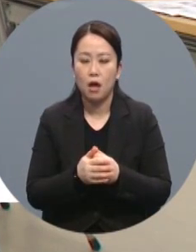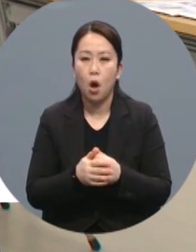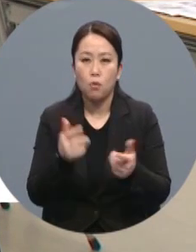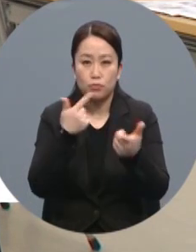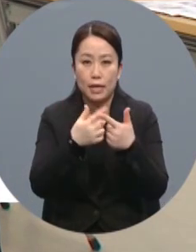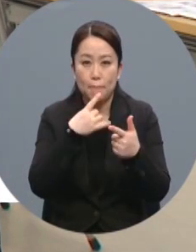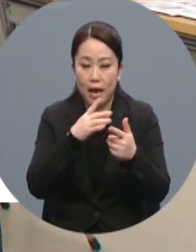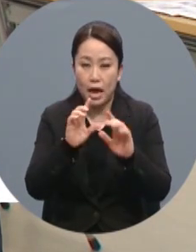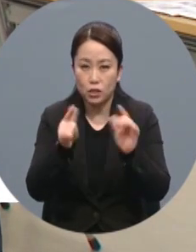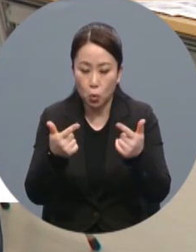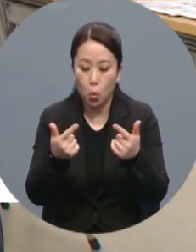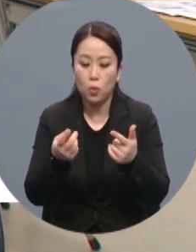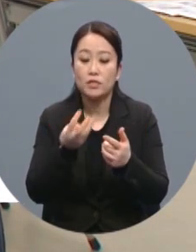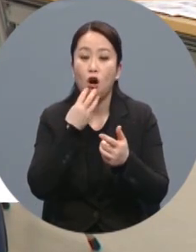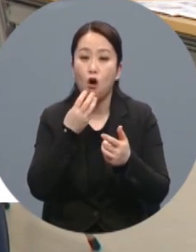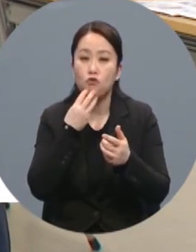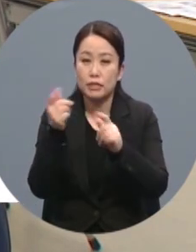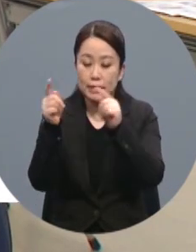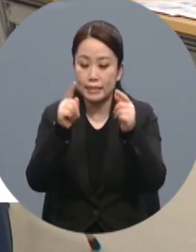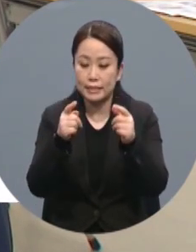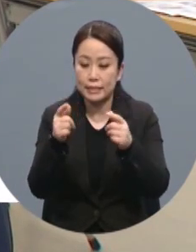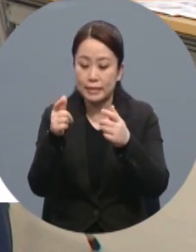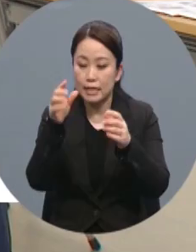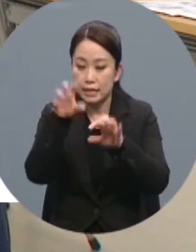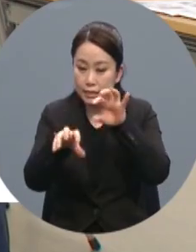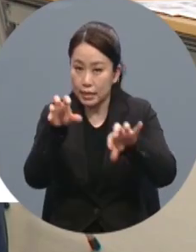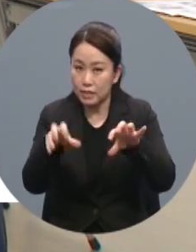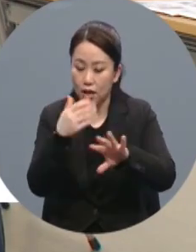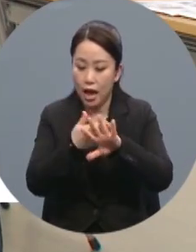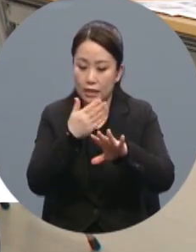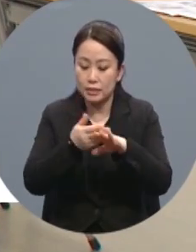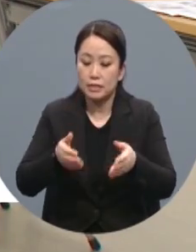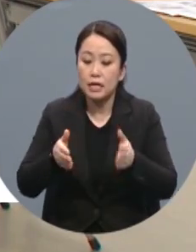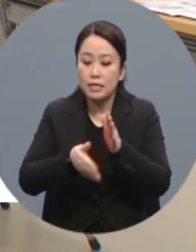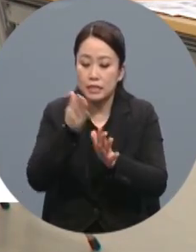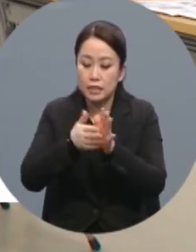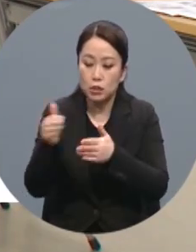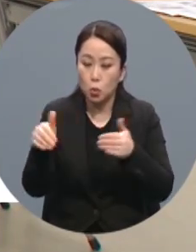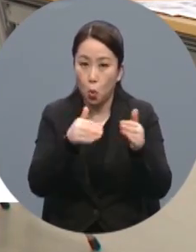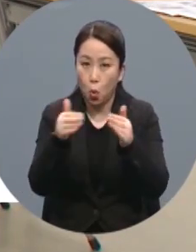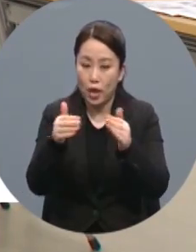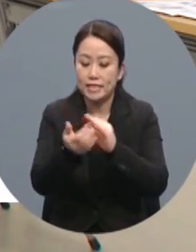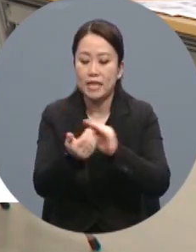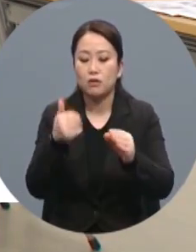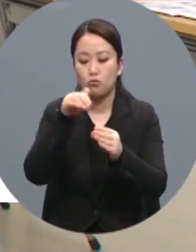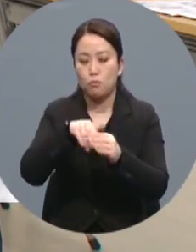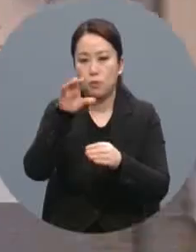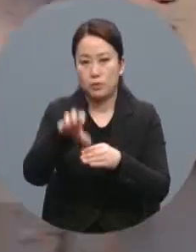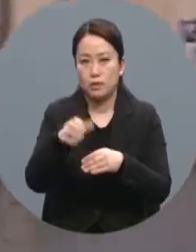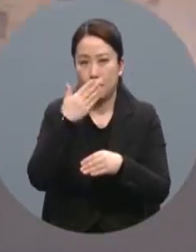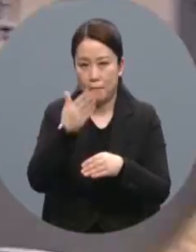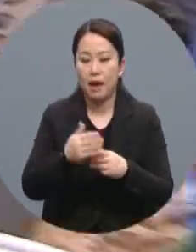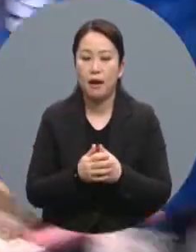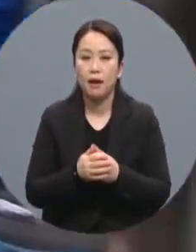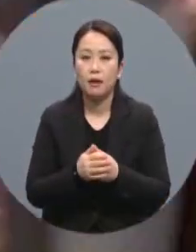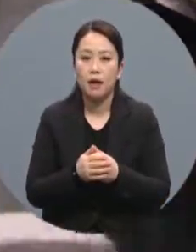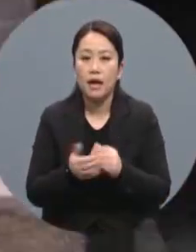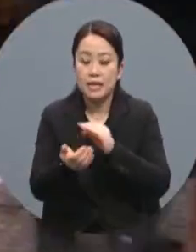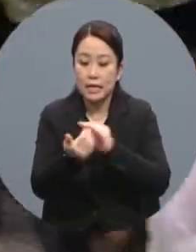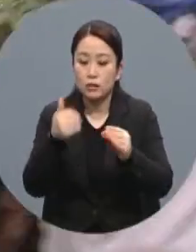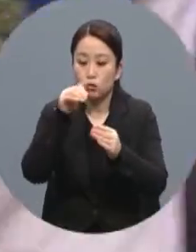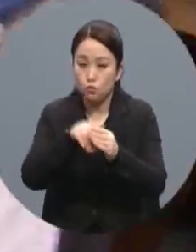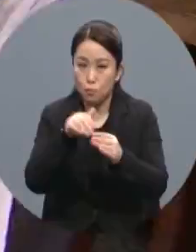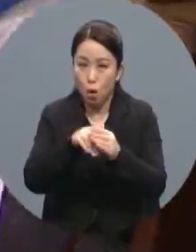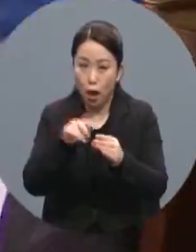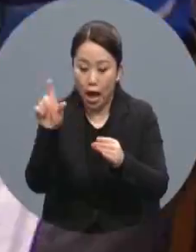등 재보궐선거가 실시되는 다른 시도의 사전투표소에서도 투표하실 수 있습니다. 사전투표를 하러